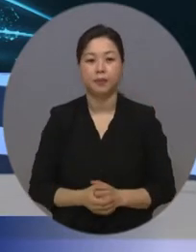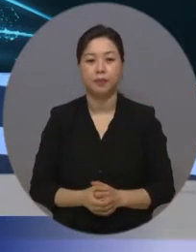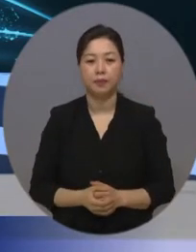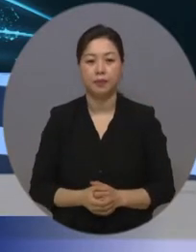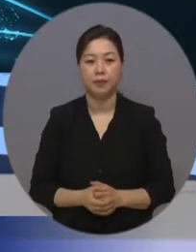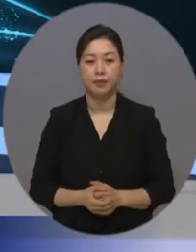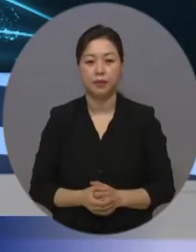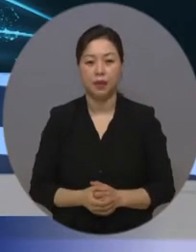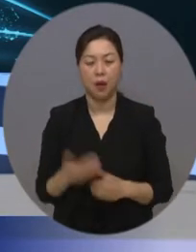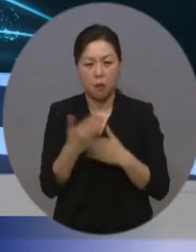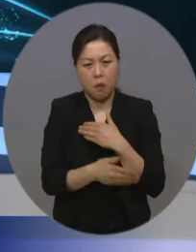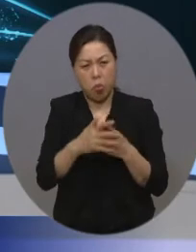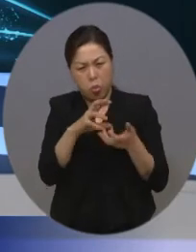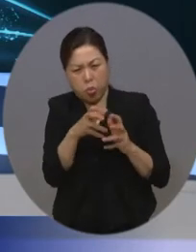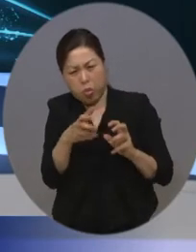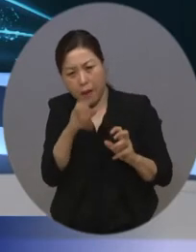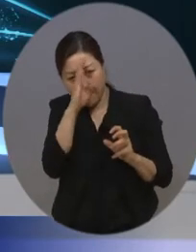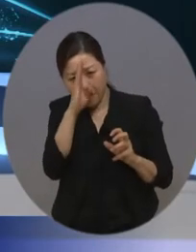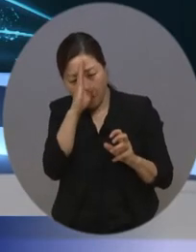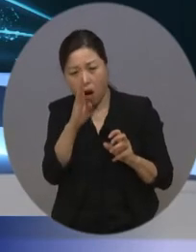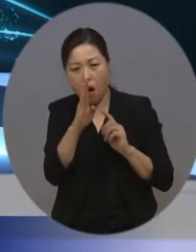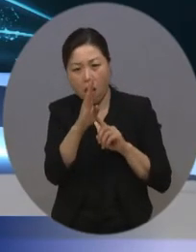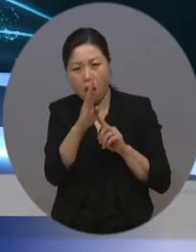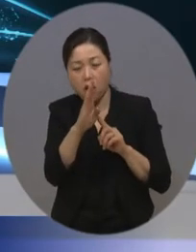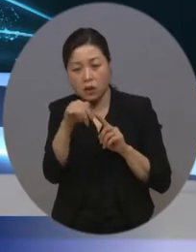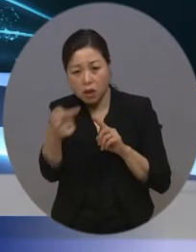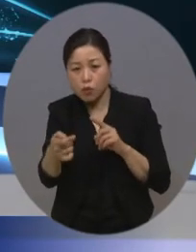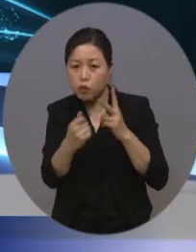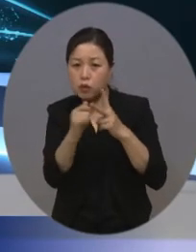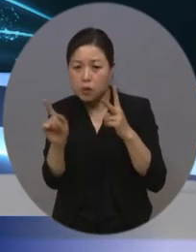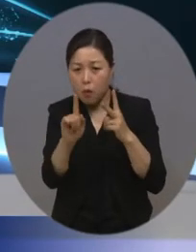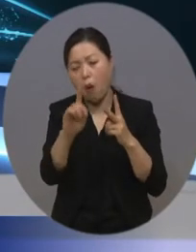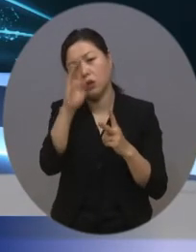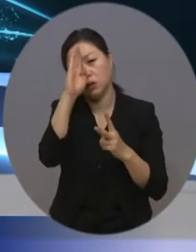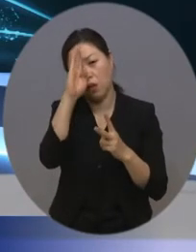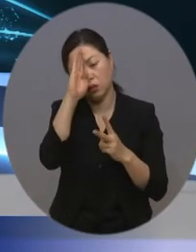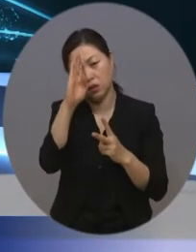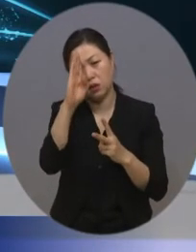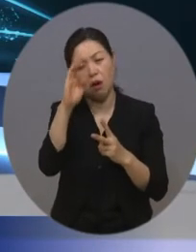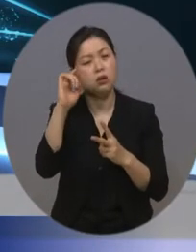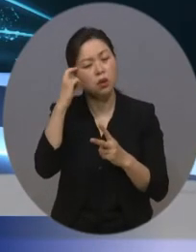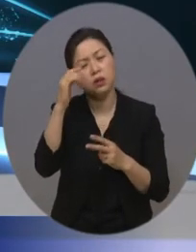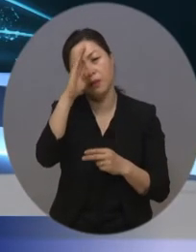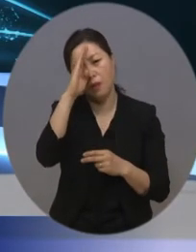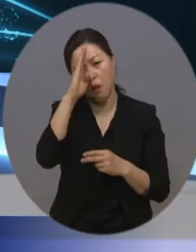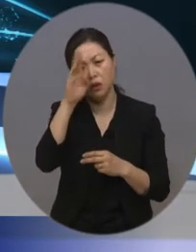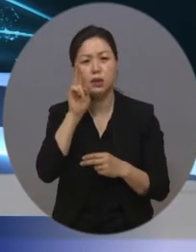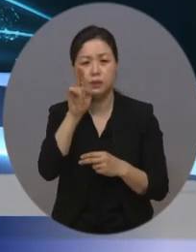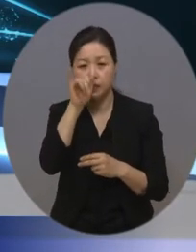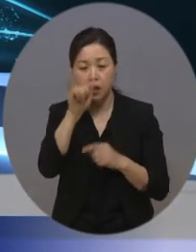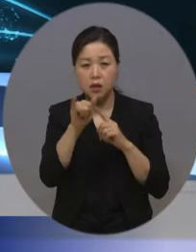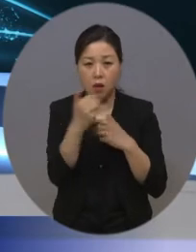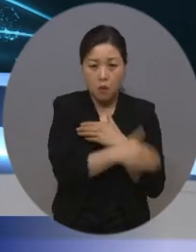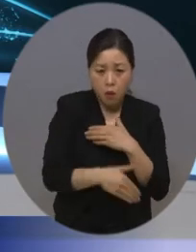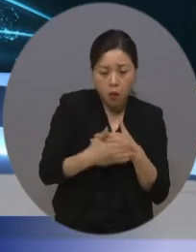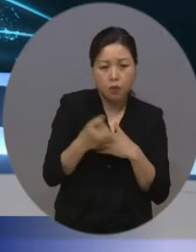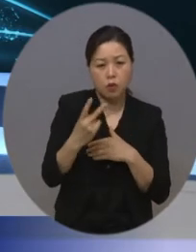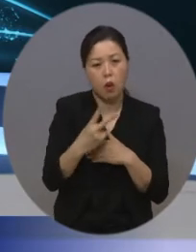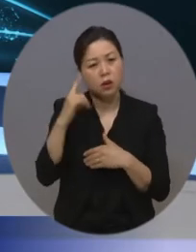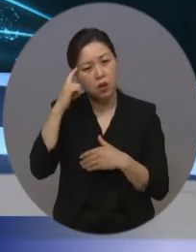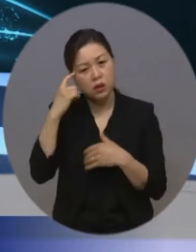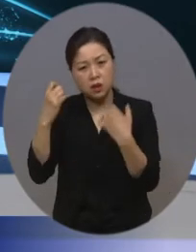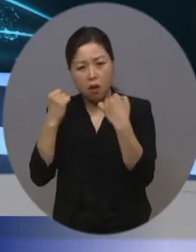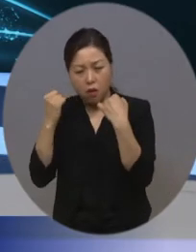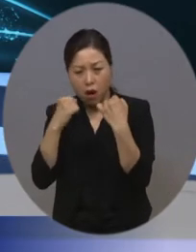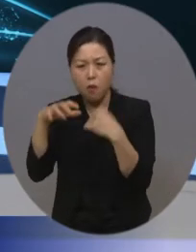가장 많은 근골격계 증상 및 제 1관 에 이어 정신 질환이 2위로 나타나 침체 뿐만 아니라 정신 건강을 지키기